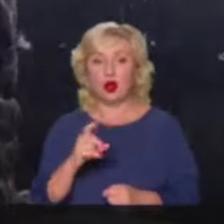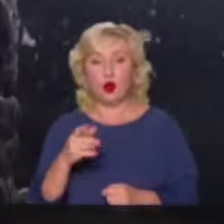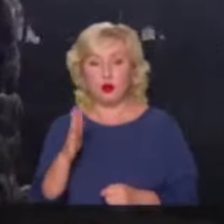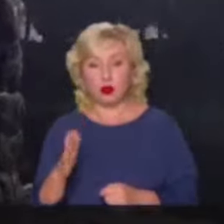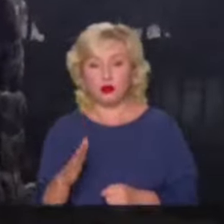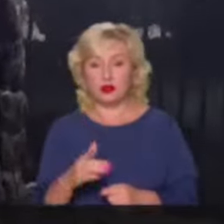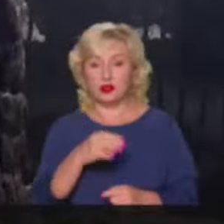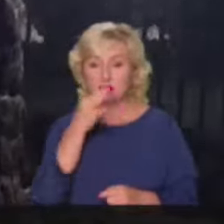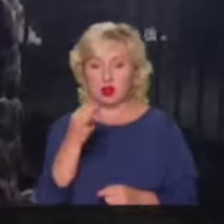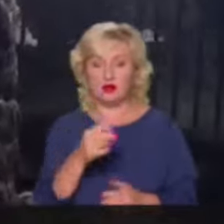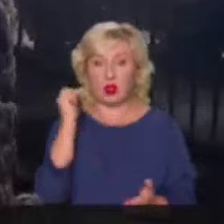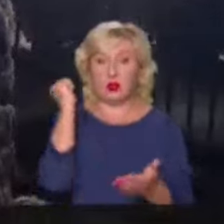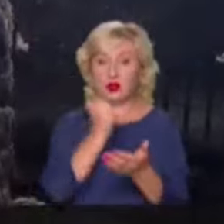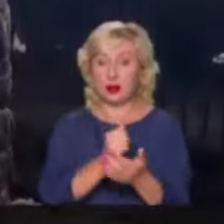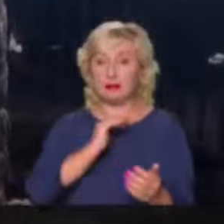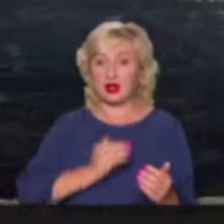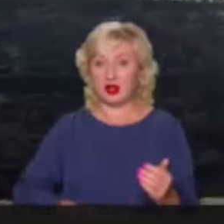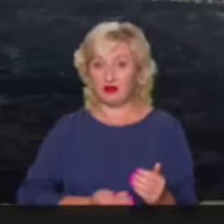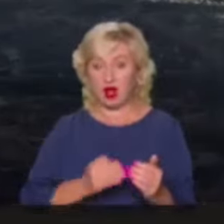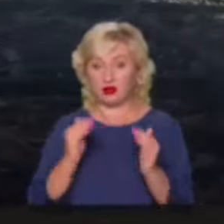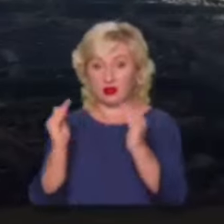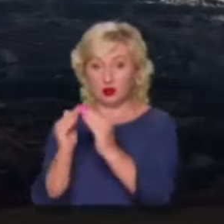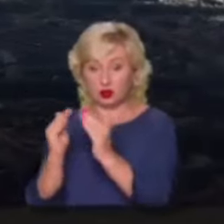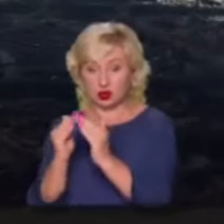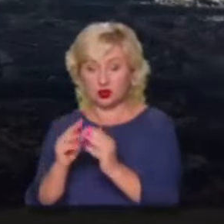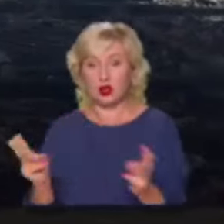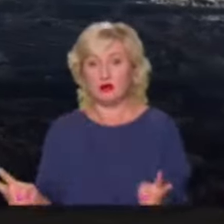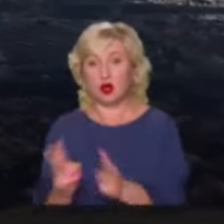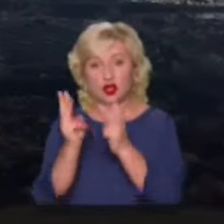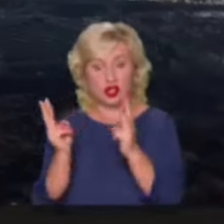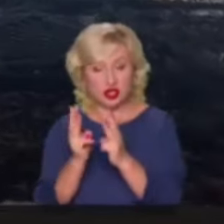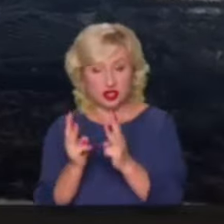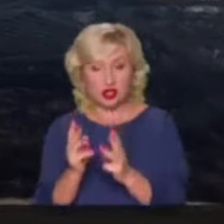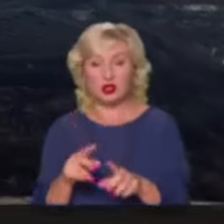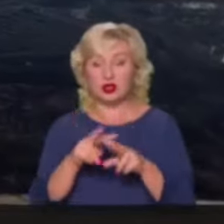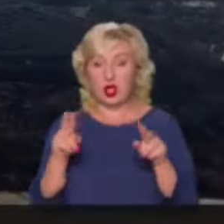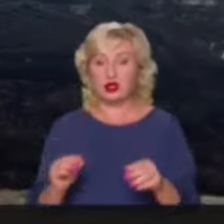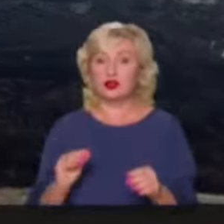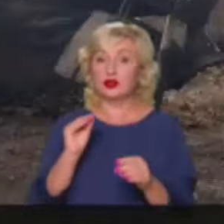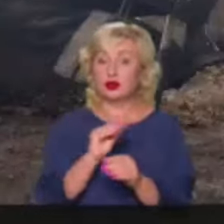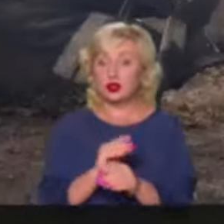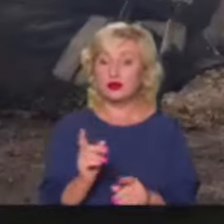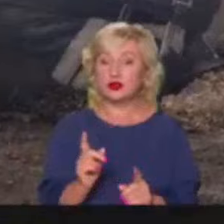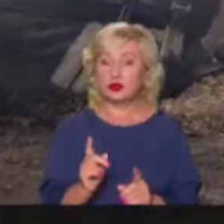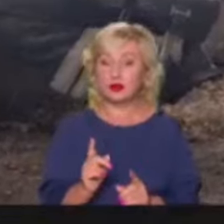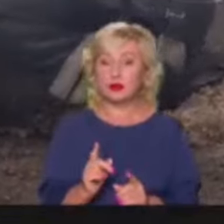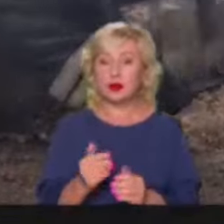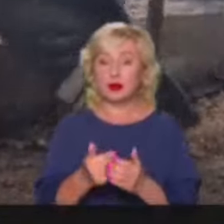він сказав, що влучила у приватний сектор у будинок, там зайнялася пожежа. Також він додав, що